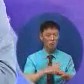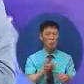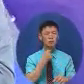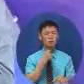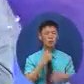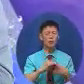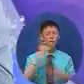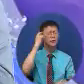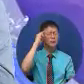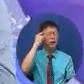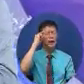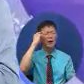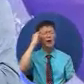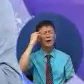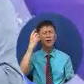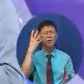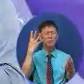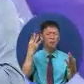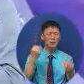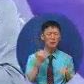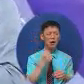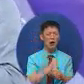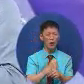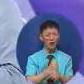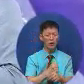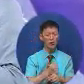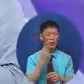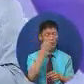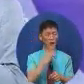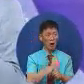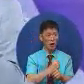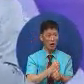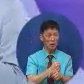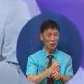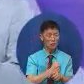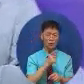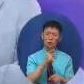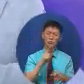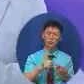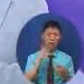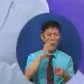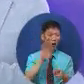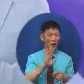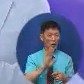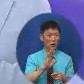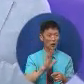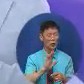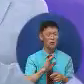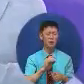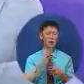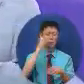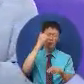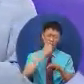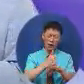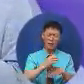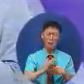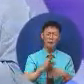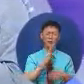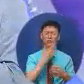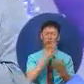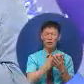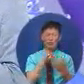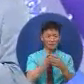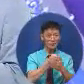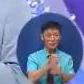위해서 생각해야 할 영역을 너무 많이 생각하거나 조사해야 될 것, 비교해야 될 것을 하지 않다 보면 나중에 정말로 중요한